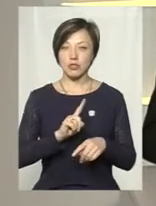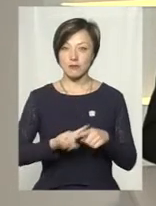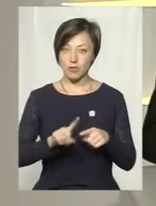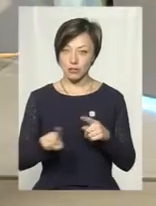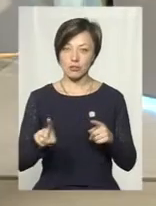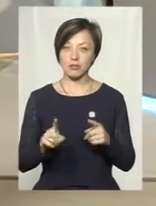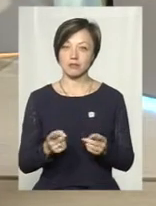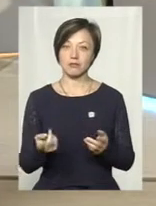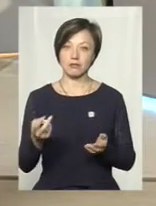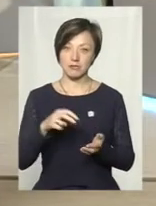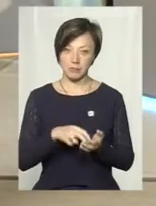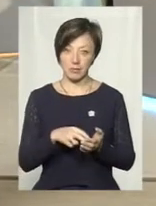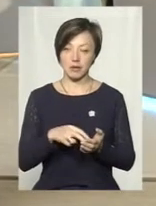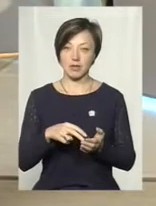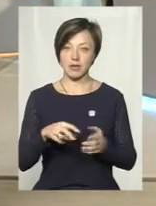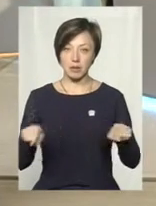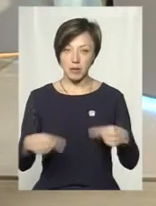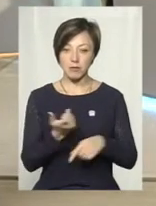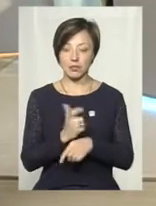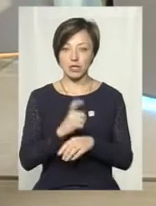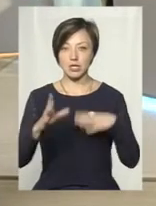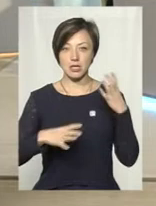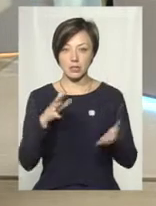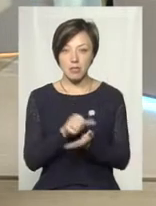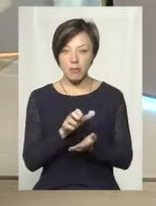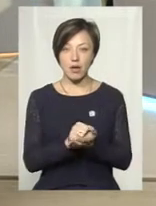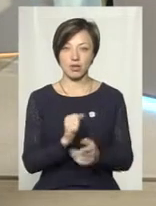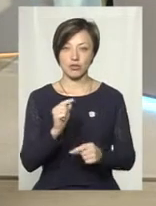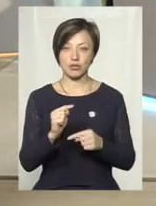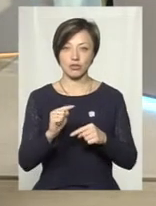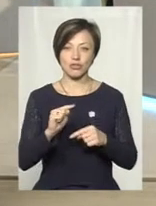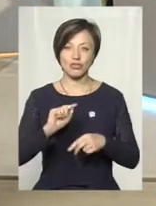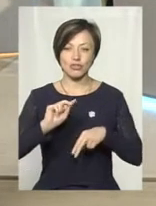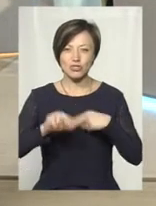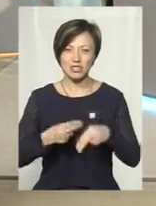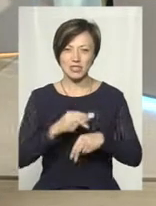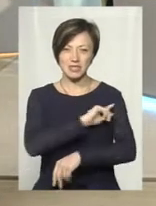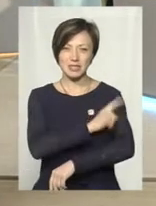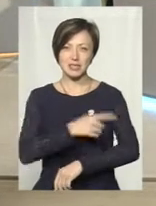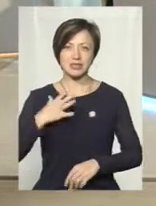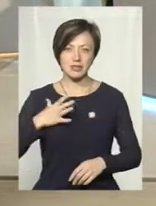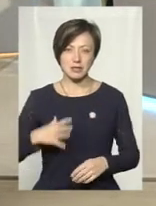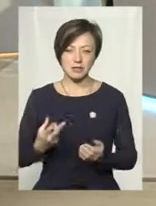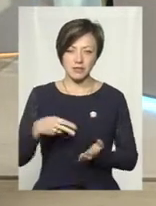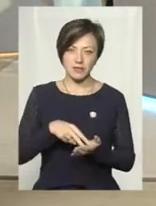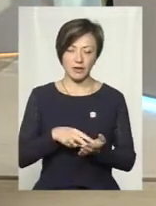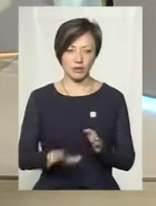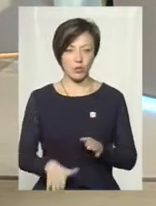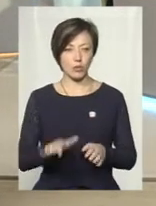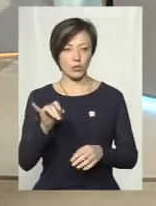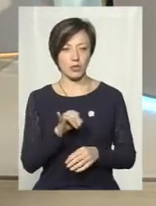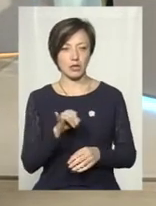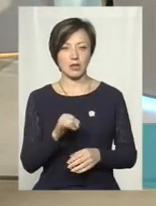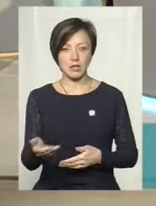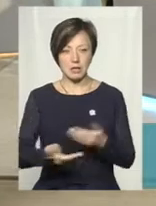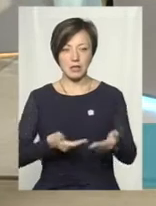швидше стати на ноги, це тільки більше займатися, через не можу, через силу ставати на ноги і йти